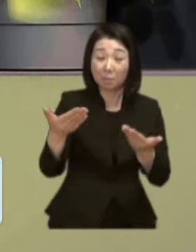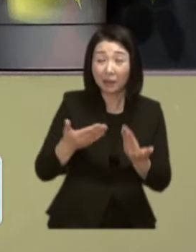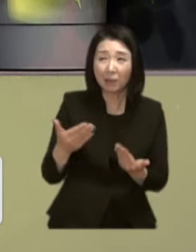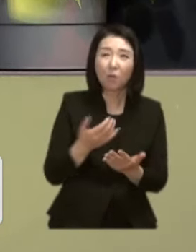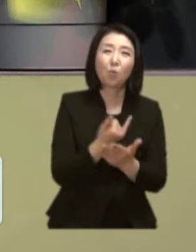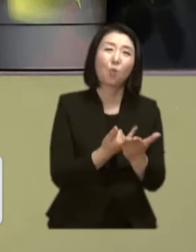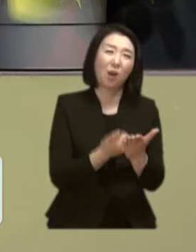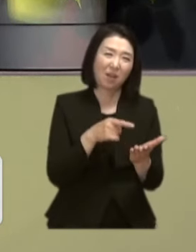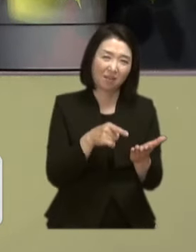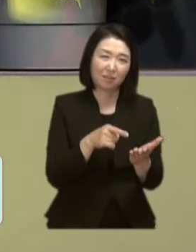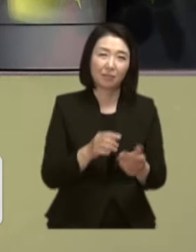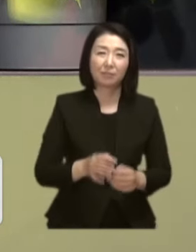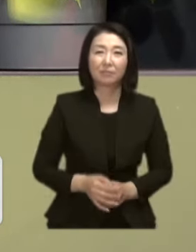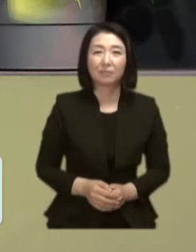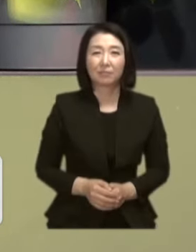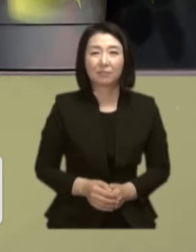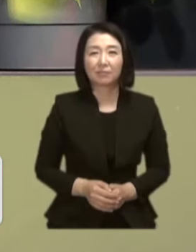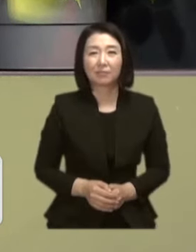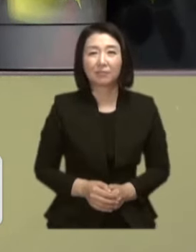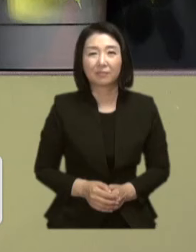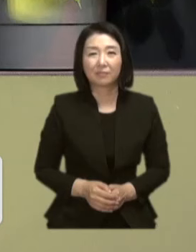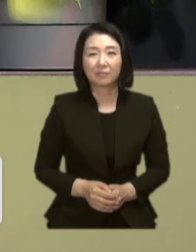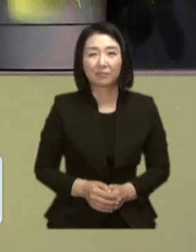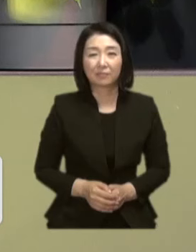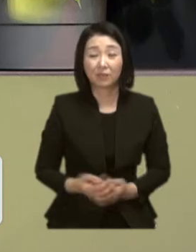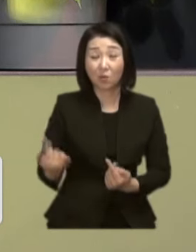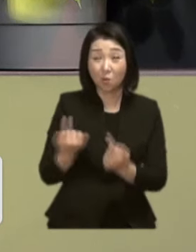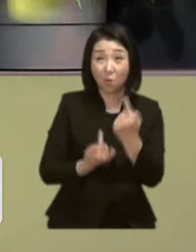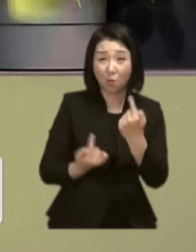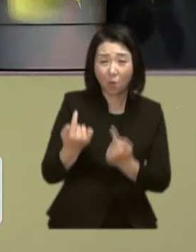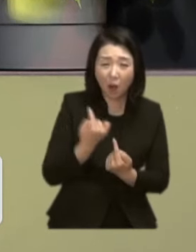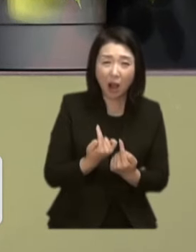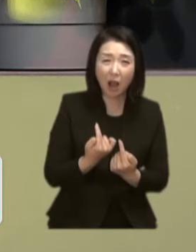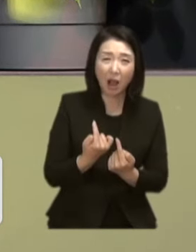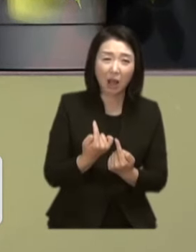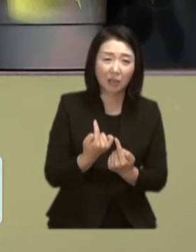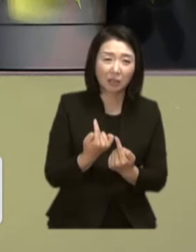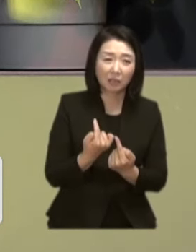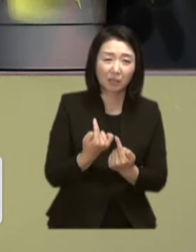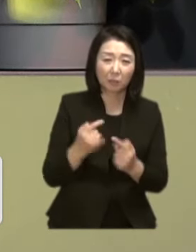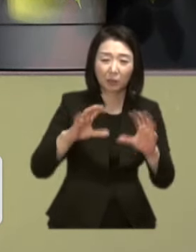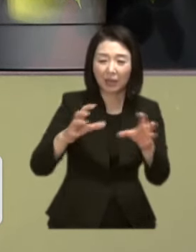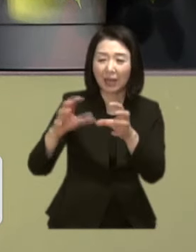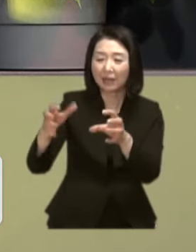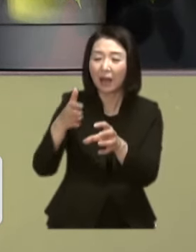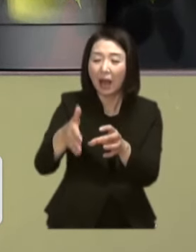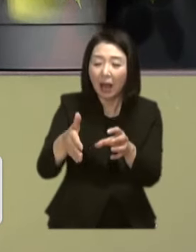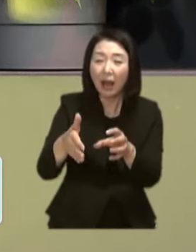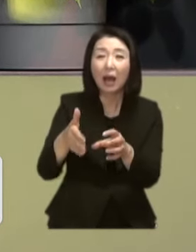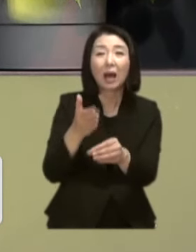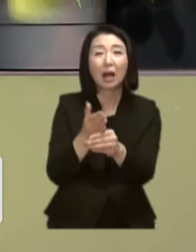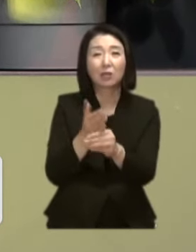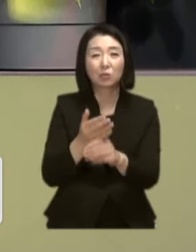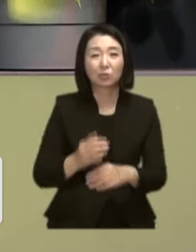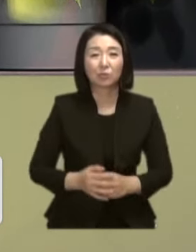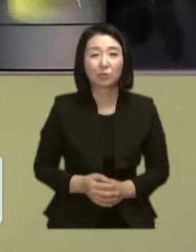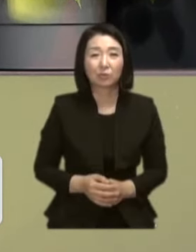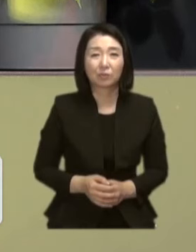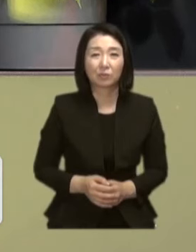고아들이죠. 그런데 이 아이들이 오는 아이들은 국경지대 아이들. 저희 센터에서는 보통